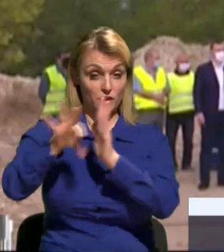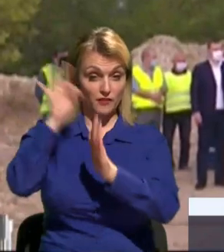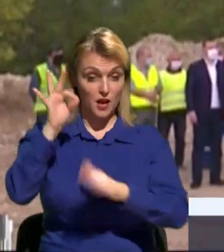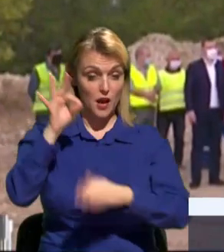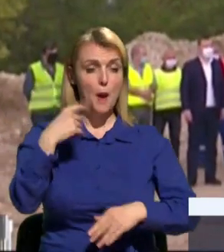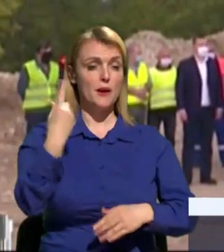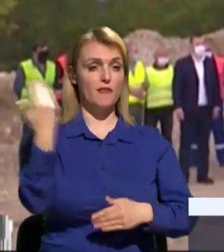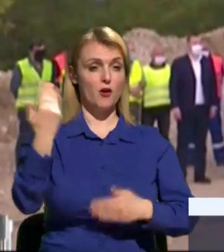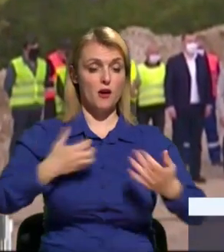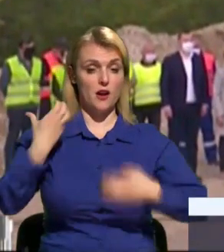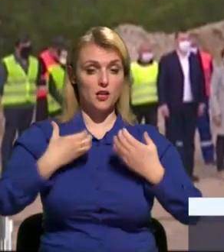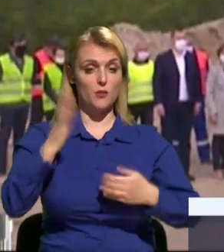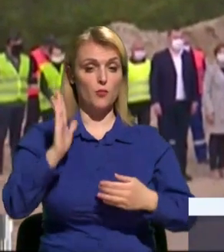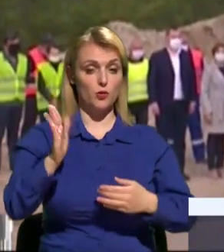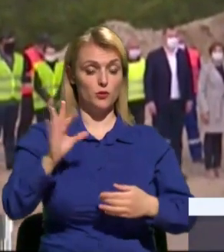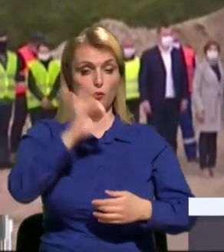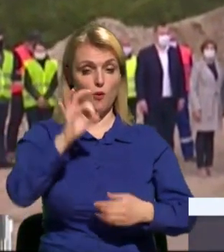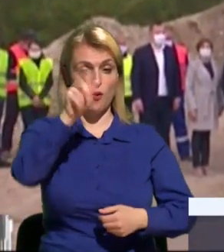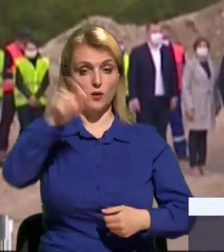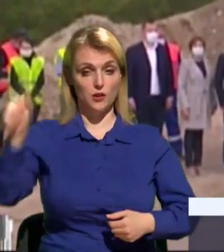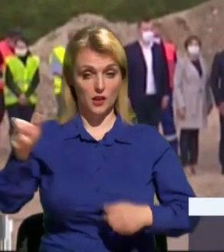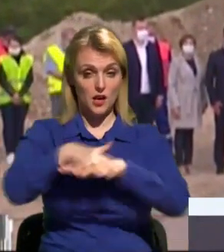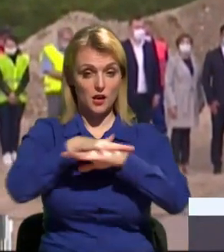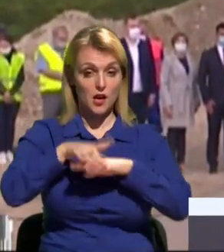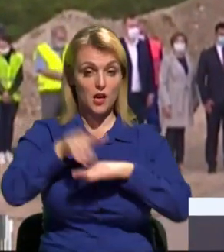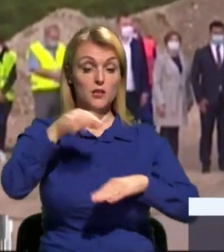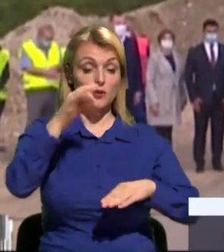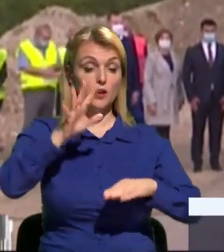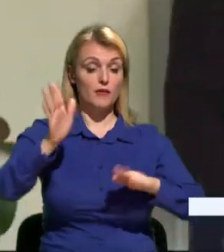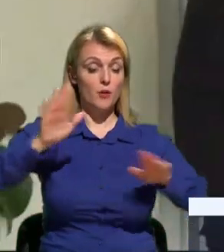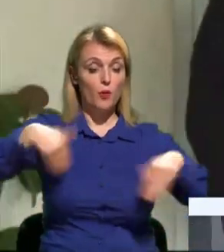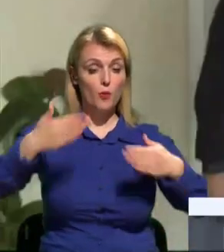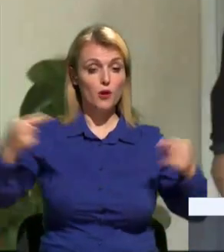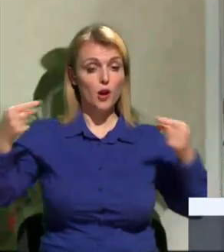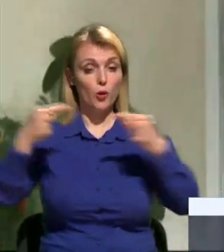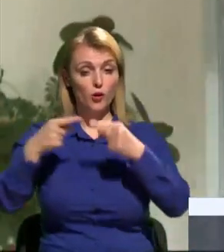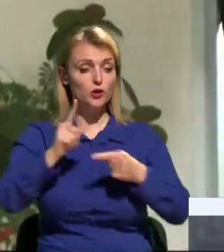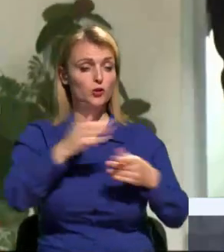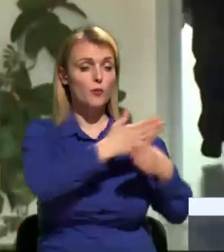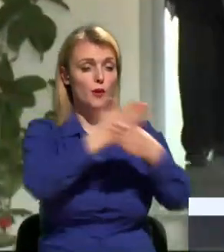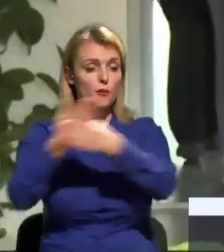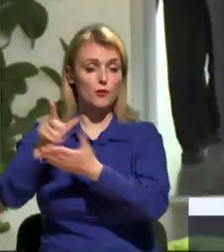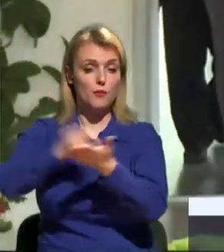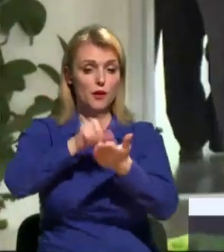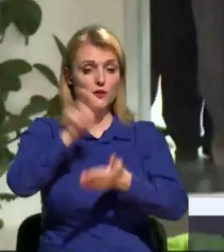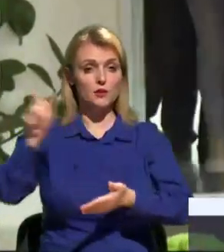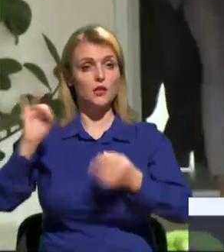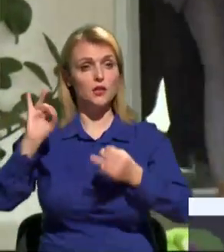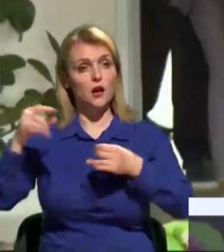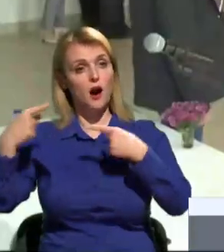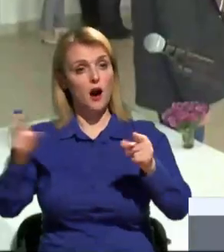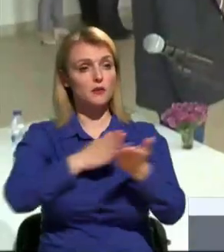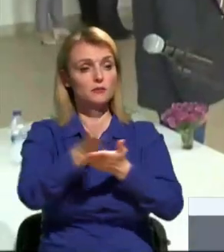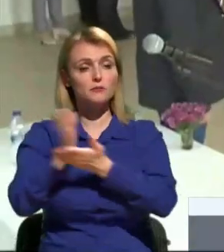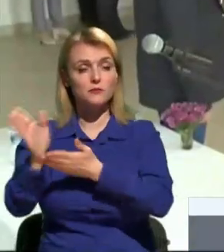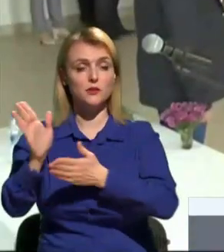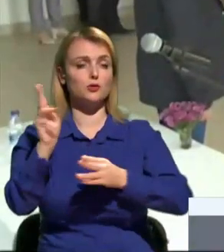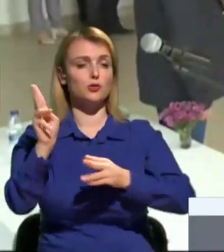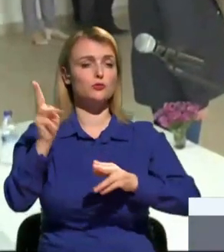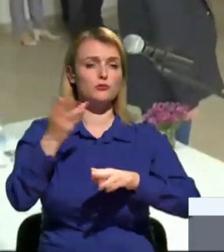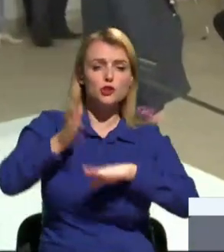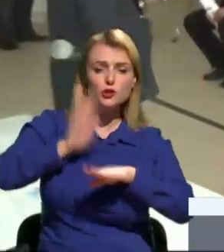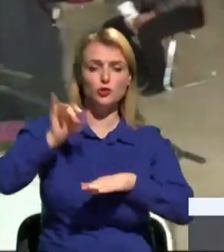sa grijă vor fi oamenii. Dodon spune că va veni cu propuneri concrete pentru a ajuta pensionarii și alte categorii social vulnerabile să